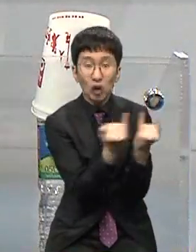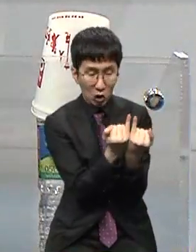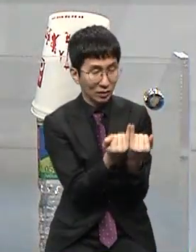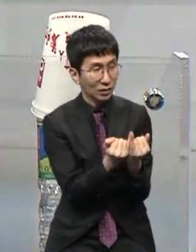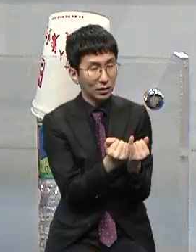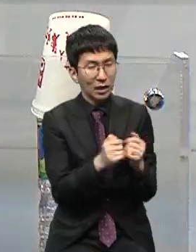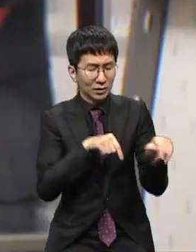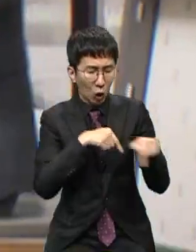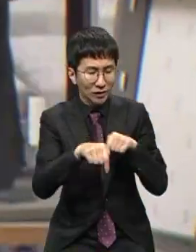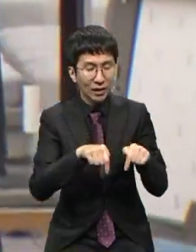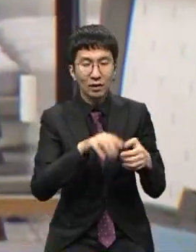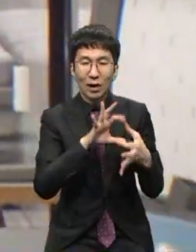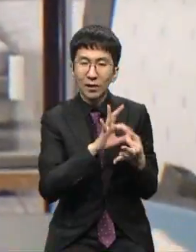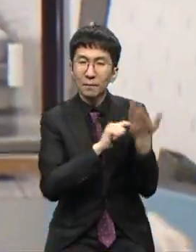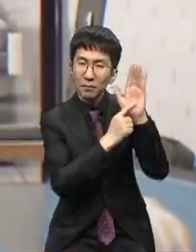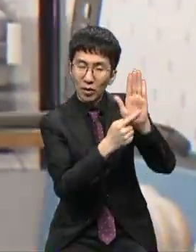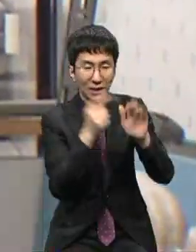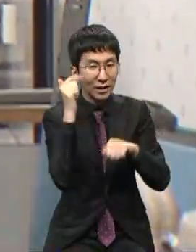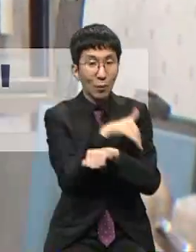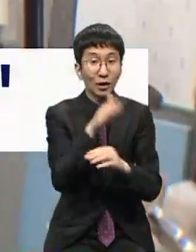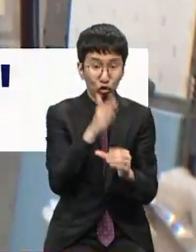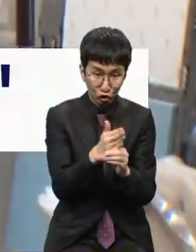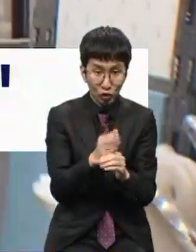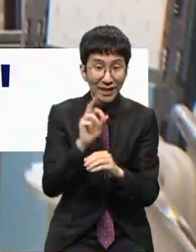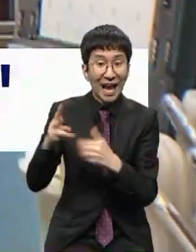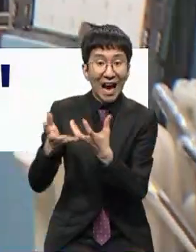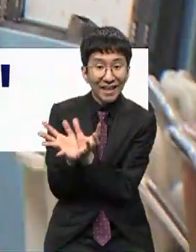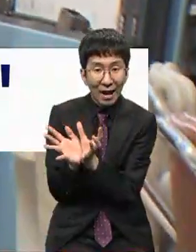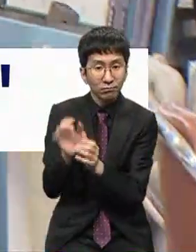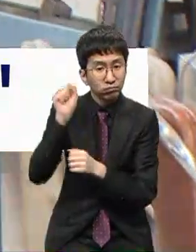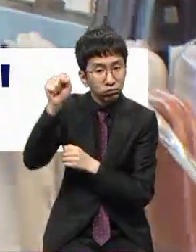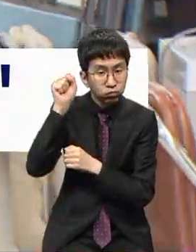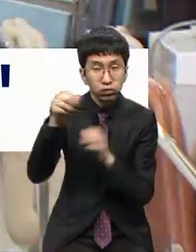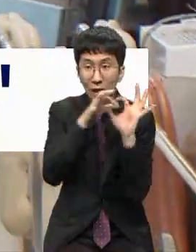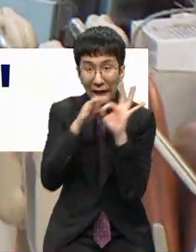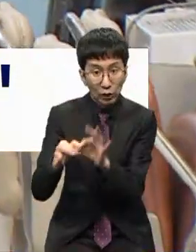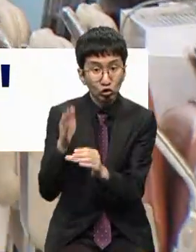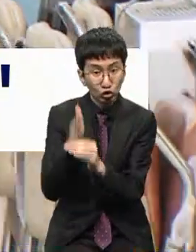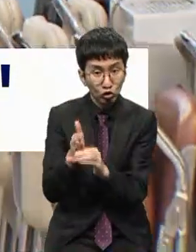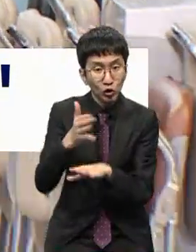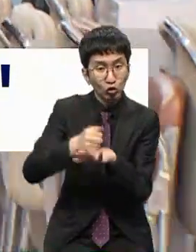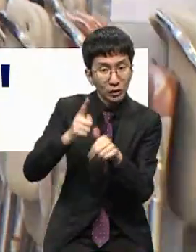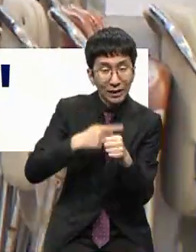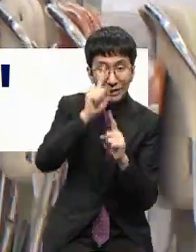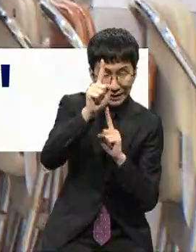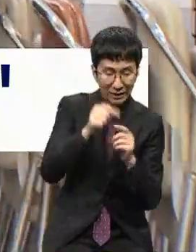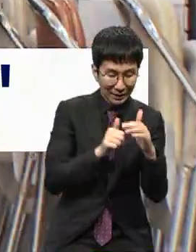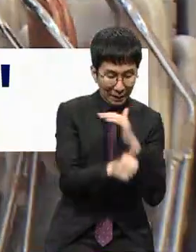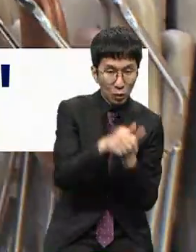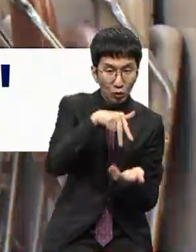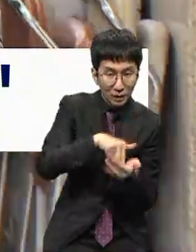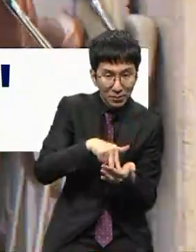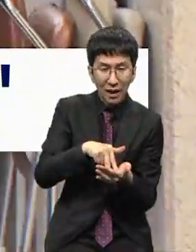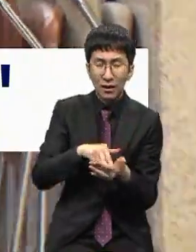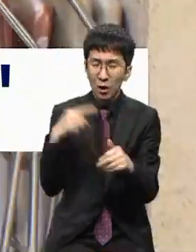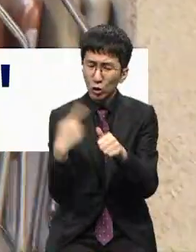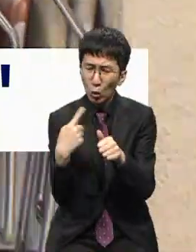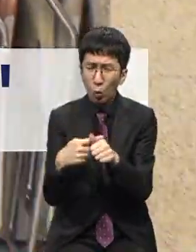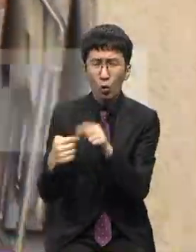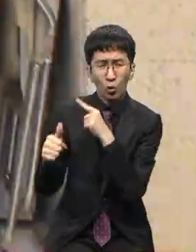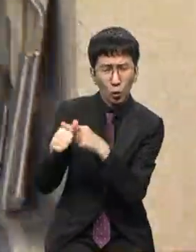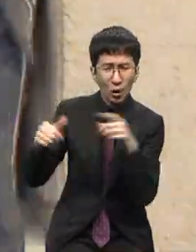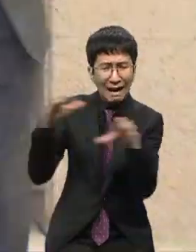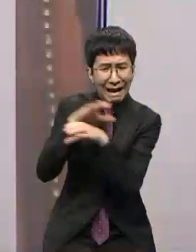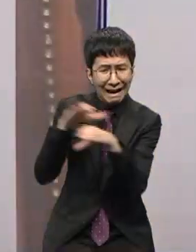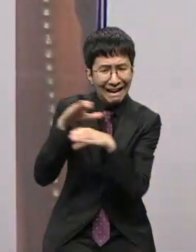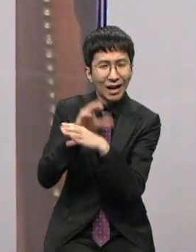발표했습니다. 야권 대진표가 윤곽을 드러내는 상황에서 이준석 대표는 당 밖 주자들에 대한 공세에 자제를 요청하고